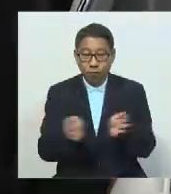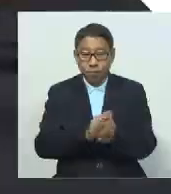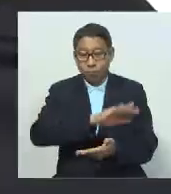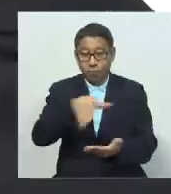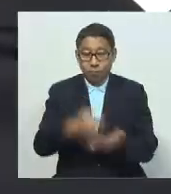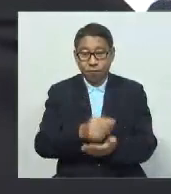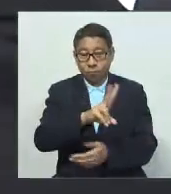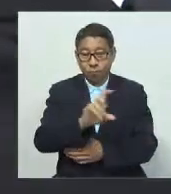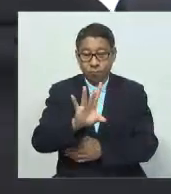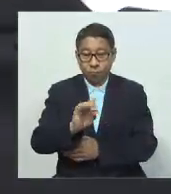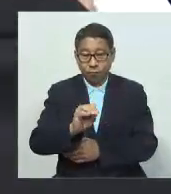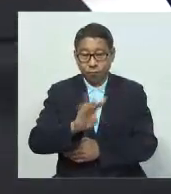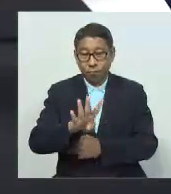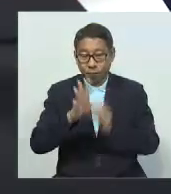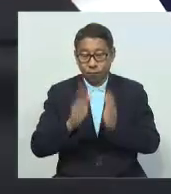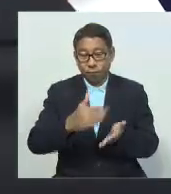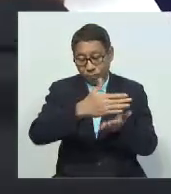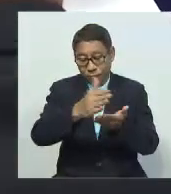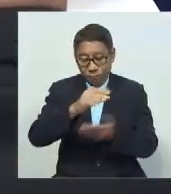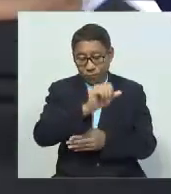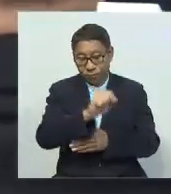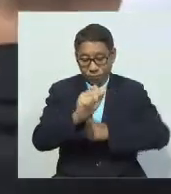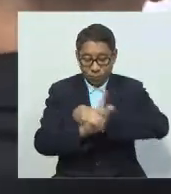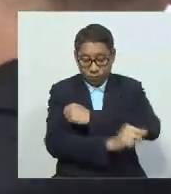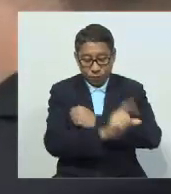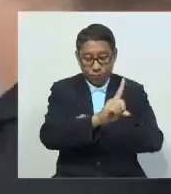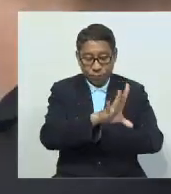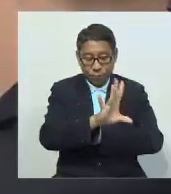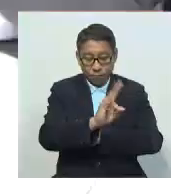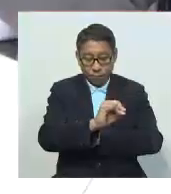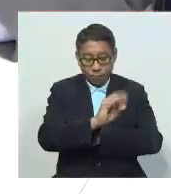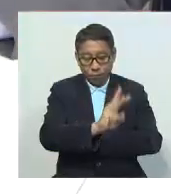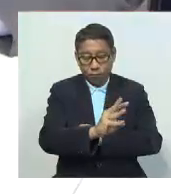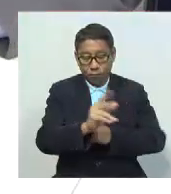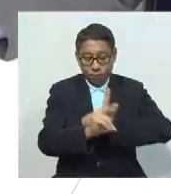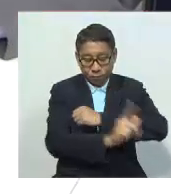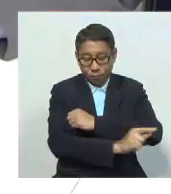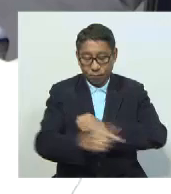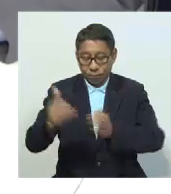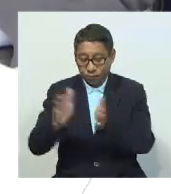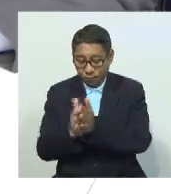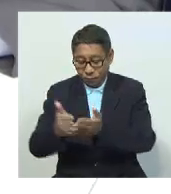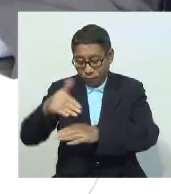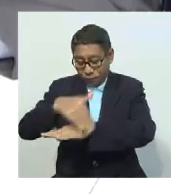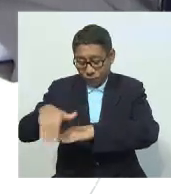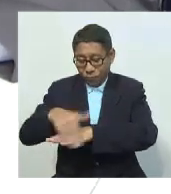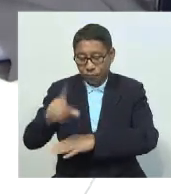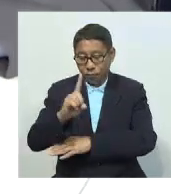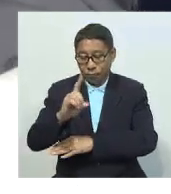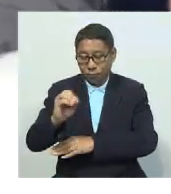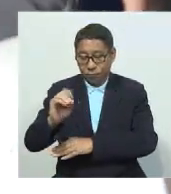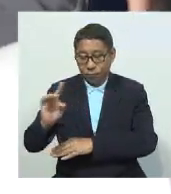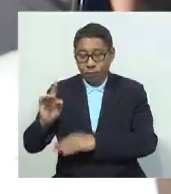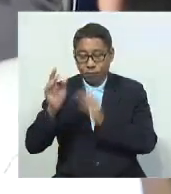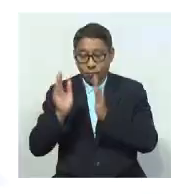ด284คนแบ่งเป็นส.ส.เขต176เขตส.ส.บัญชีรายชื่อ108ค